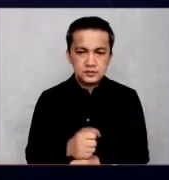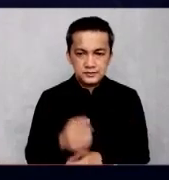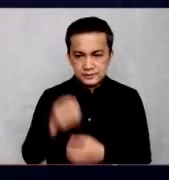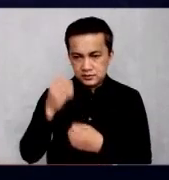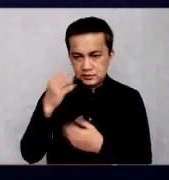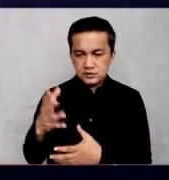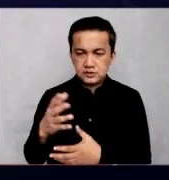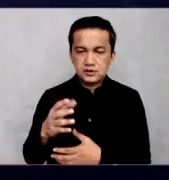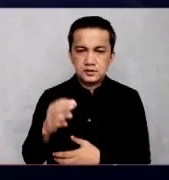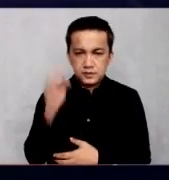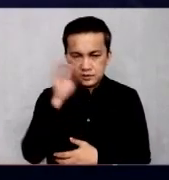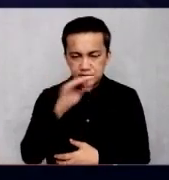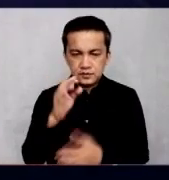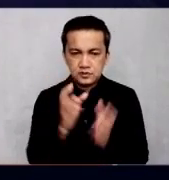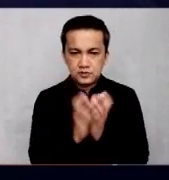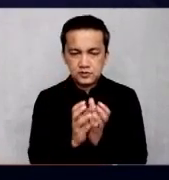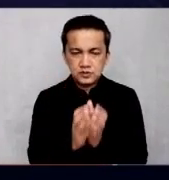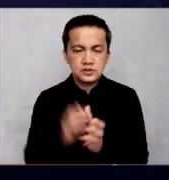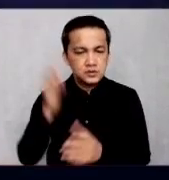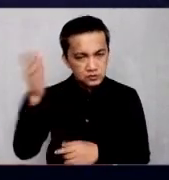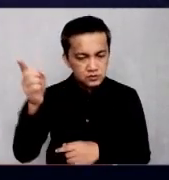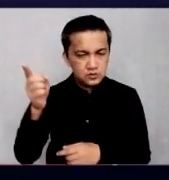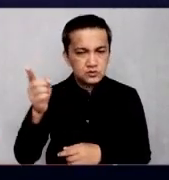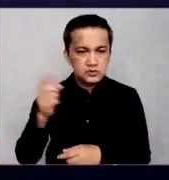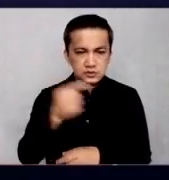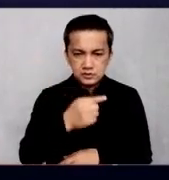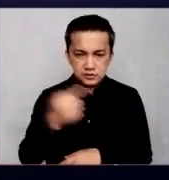doon sa buong Russia,